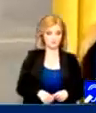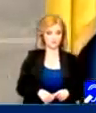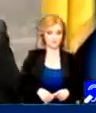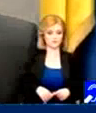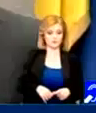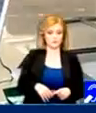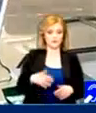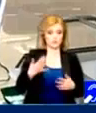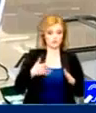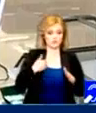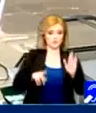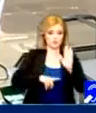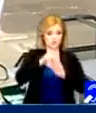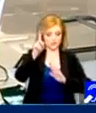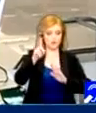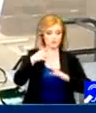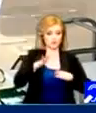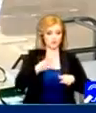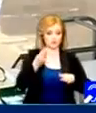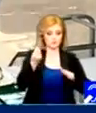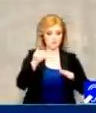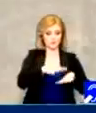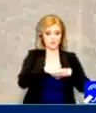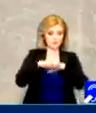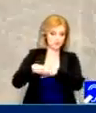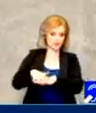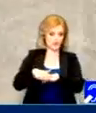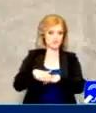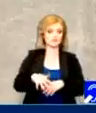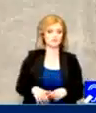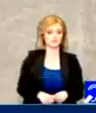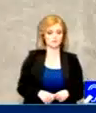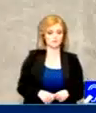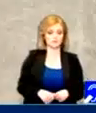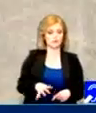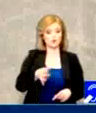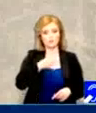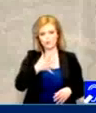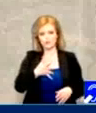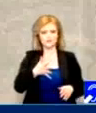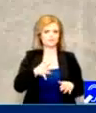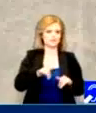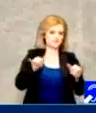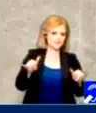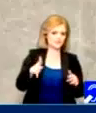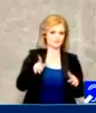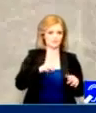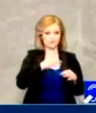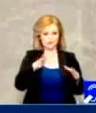început să facă plăți instant. Dovadă că e nevoie de ele. Orice progres în domeniul plăților, inclusiv aceste plăți